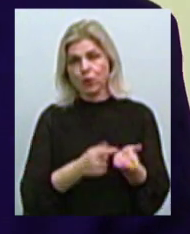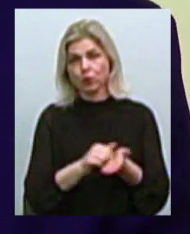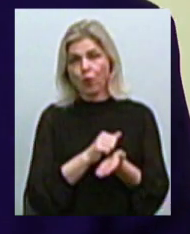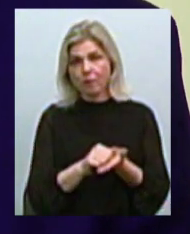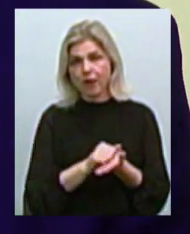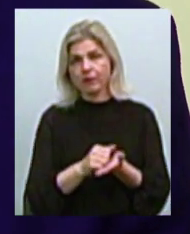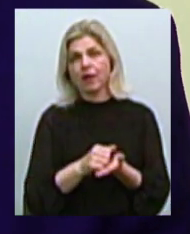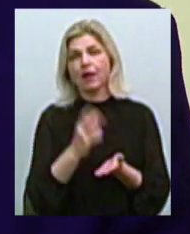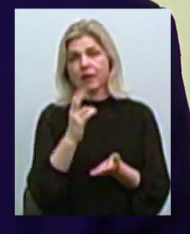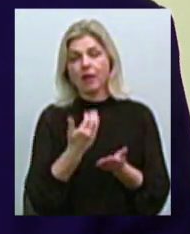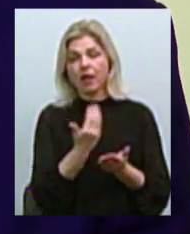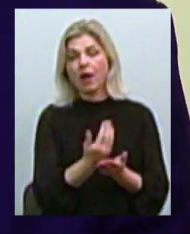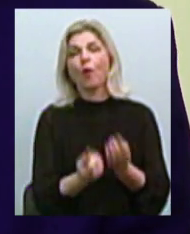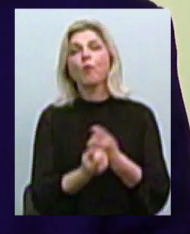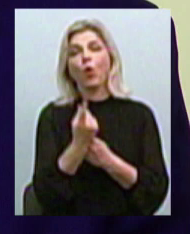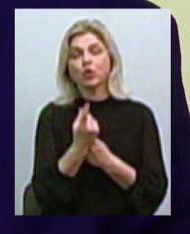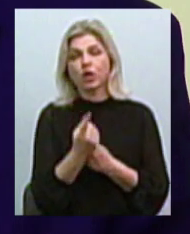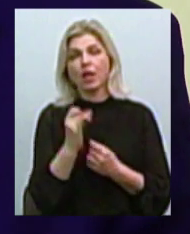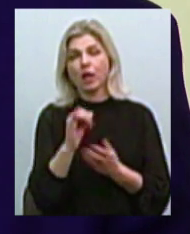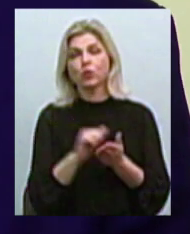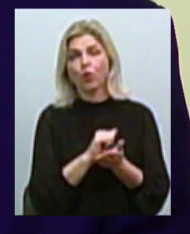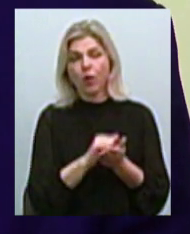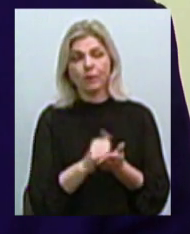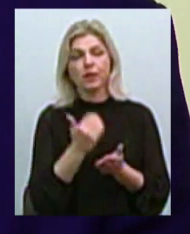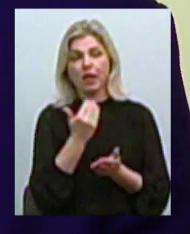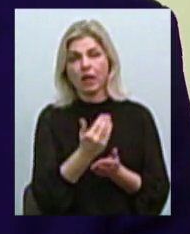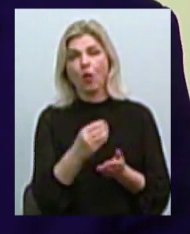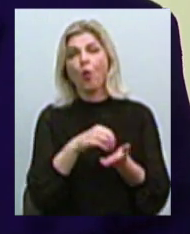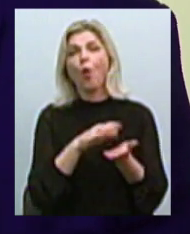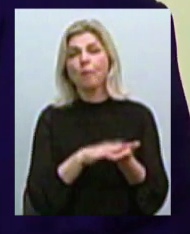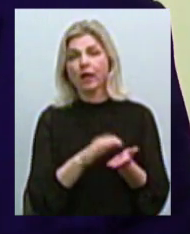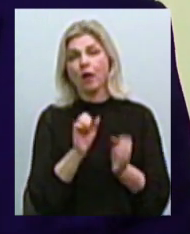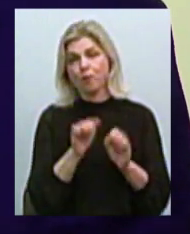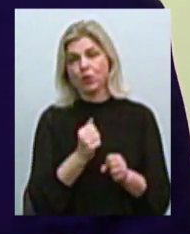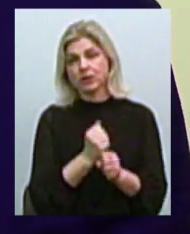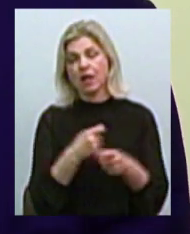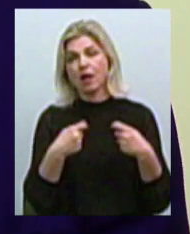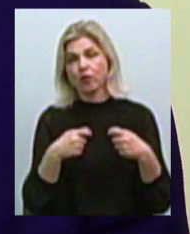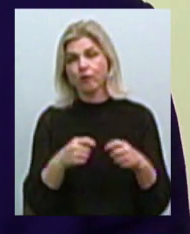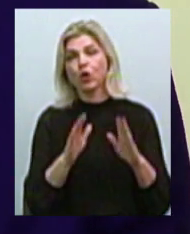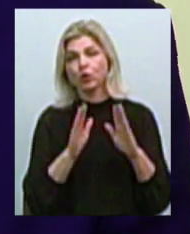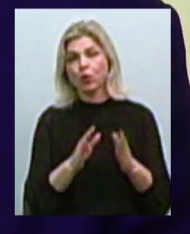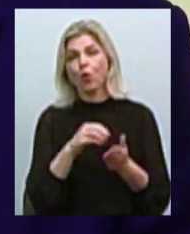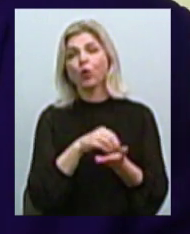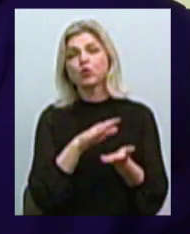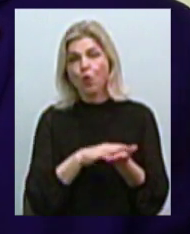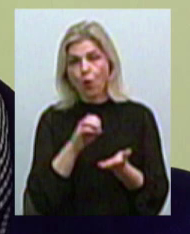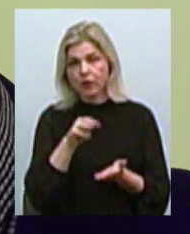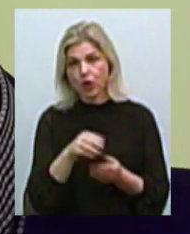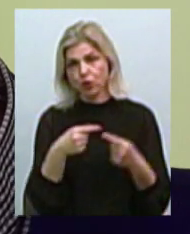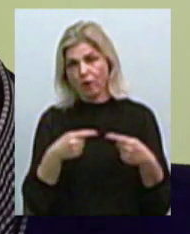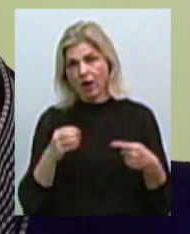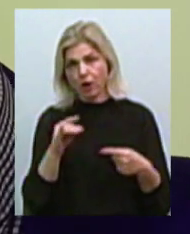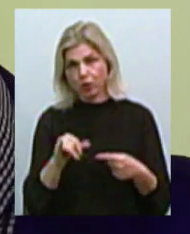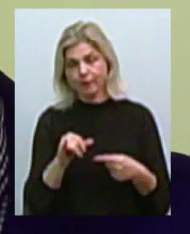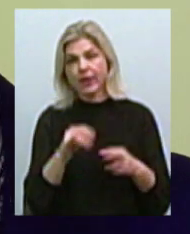на їх походження і документи, які підтверджують їхній облік. І можна буде здійснювати реалізацію лише облікованого товару. За